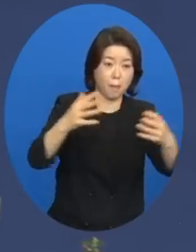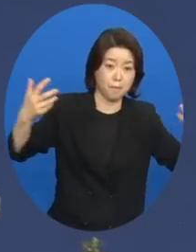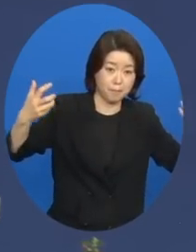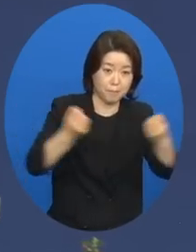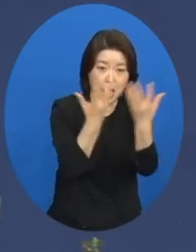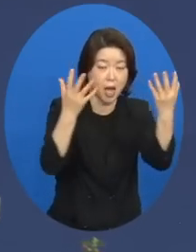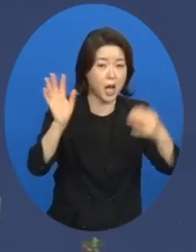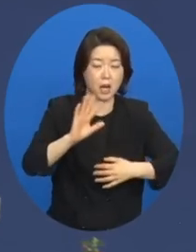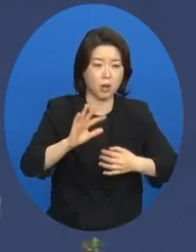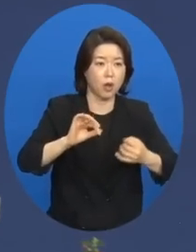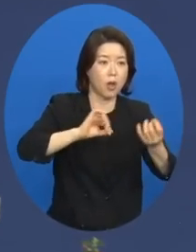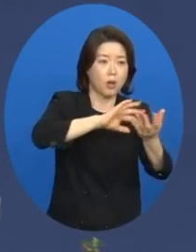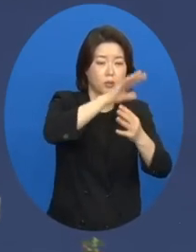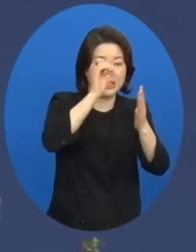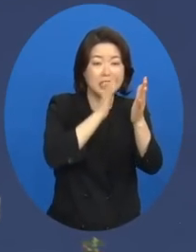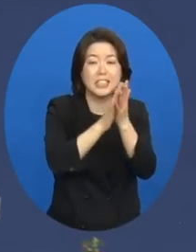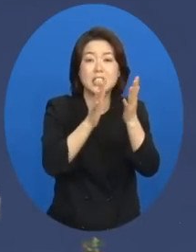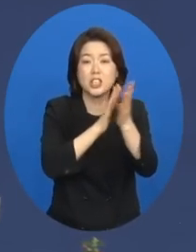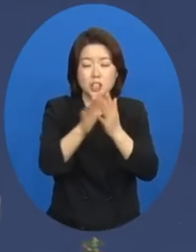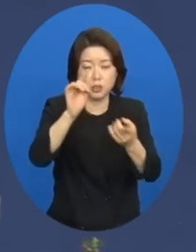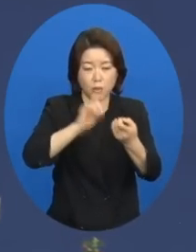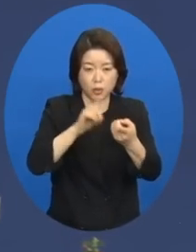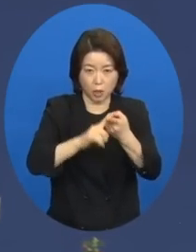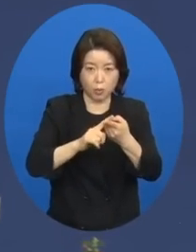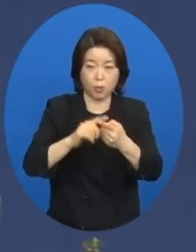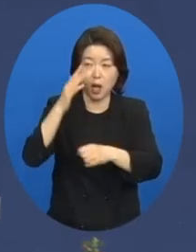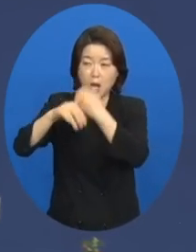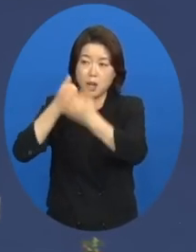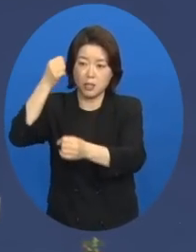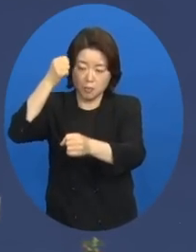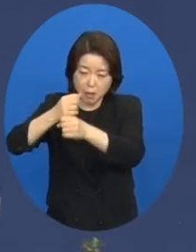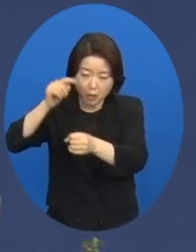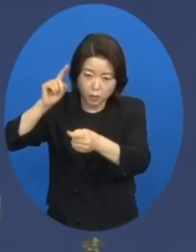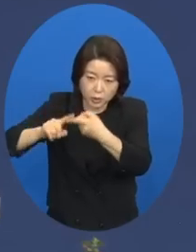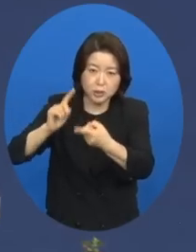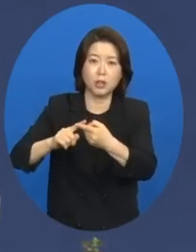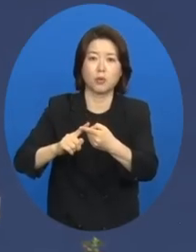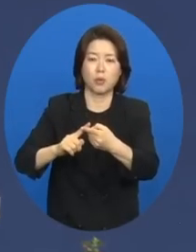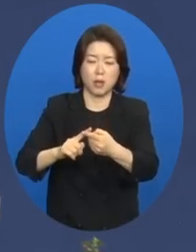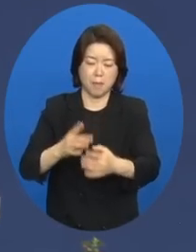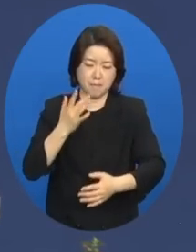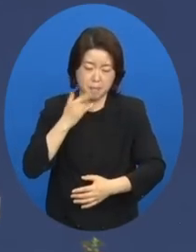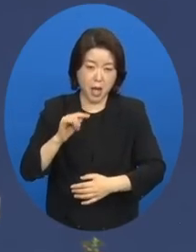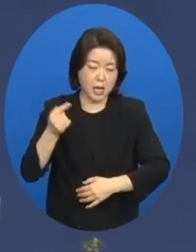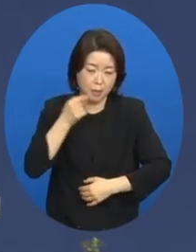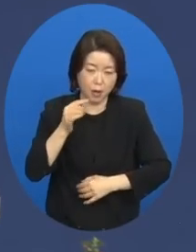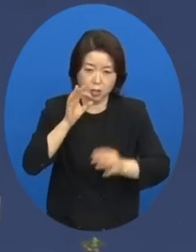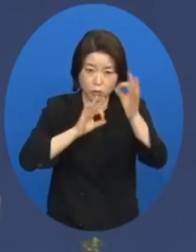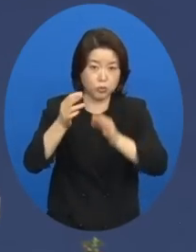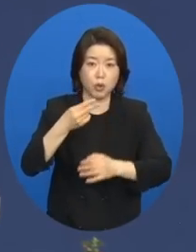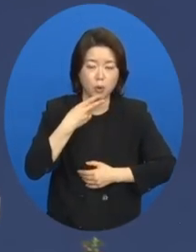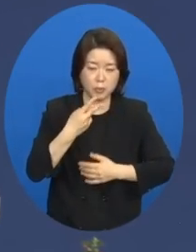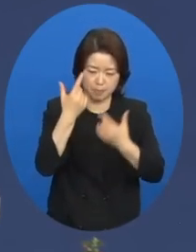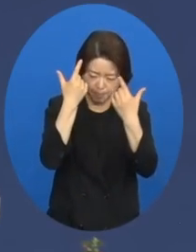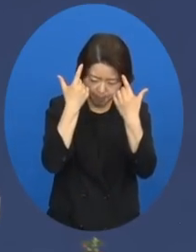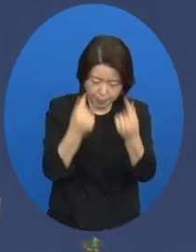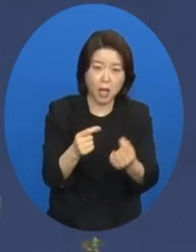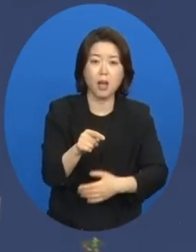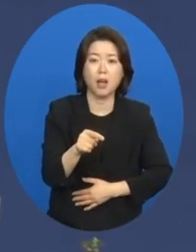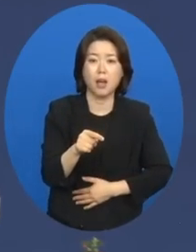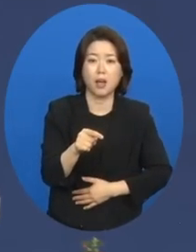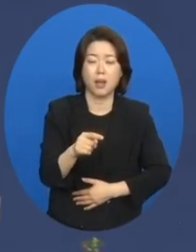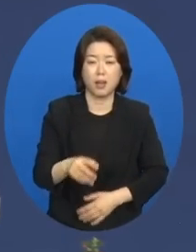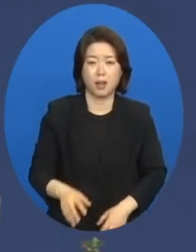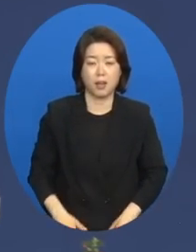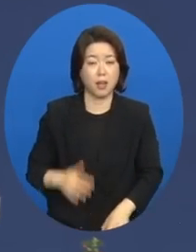이렇게 놀라운 하나님의 창조한 질서 안에서 빈틈없이 이루어지는 이 자연 법칙만 해도 그러한데 하나님의